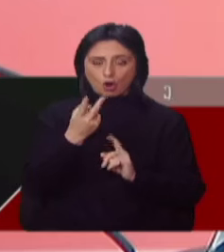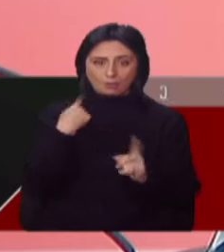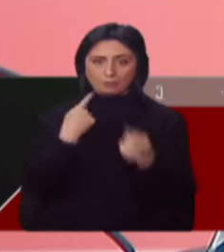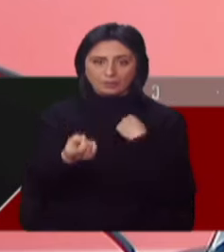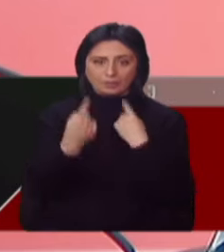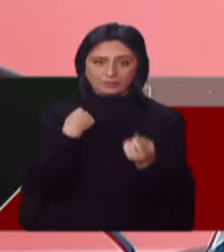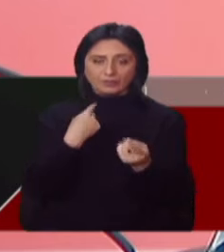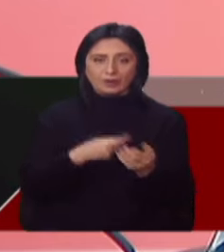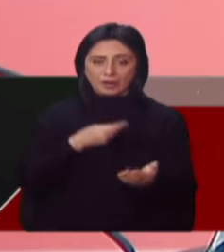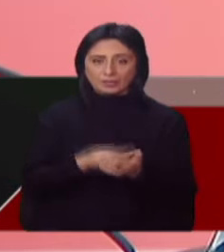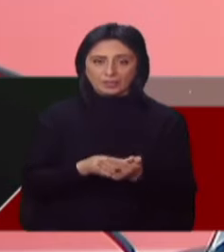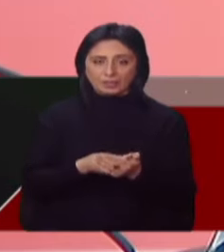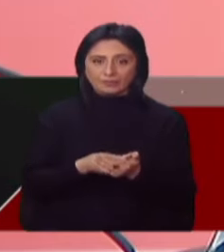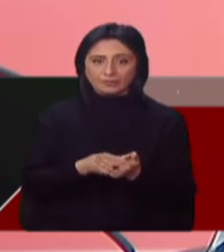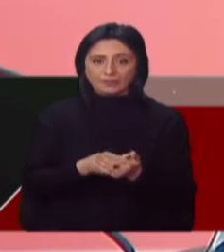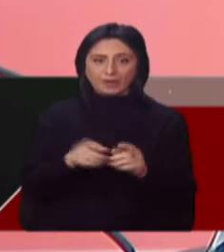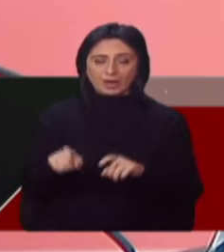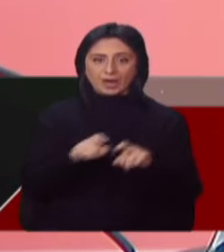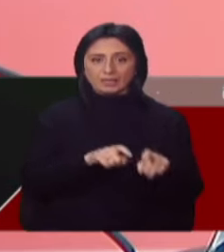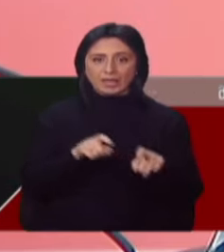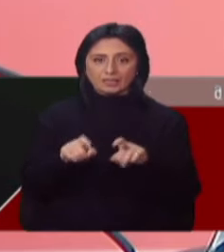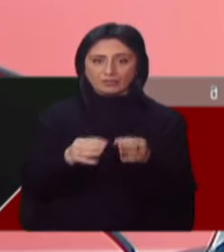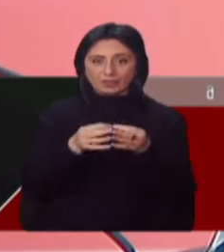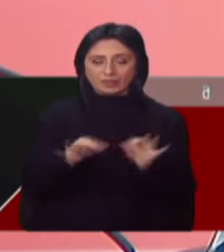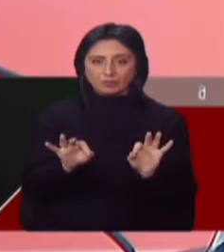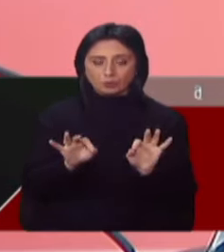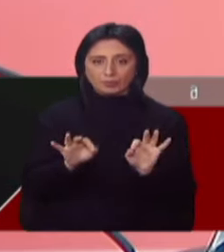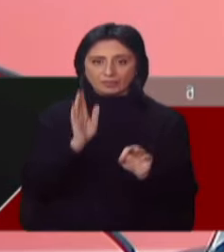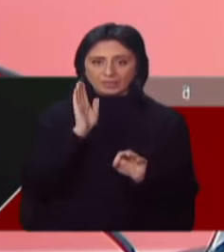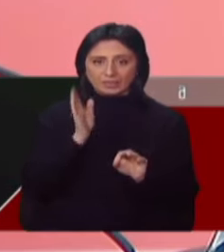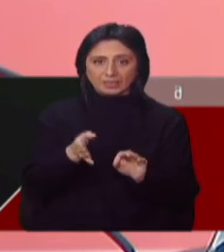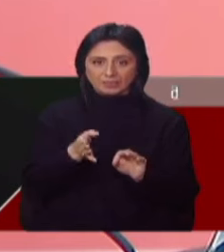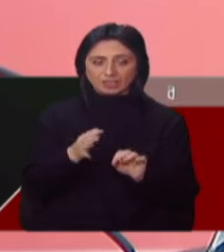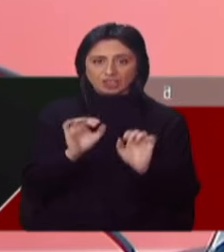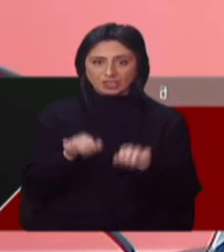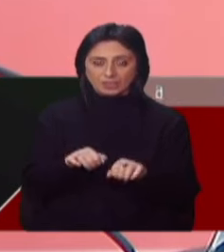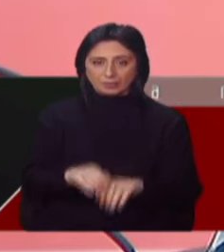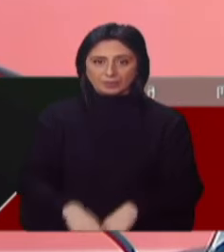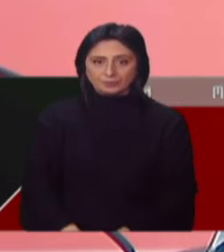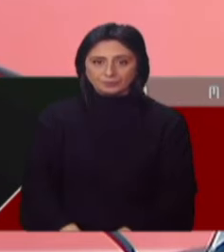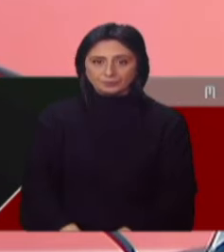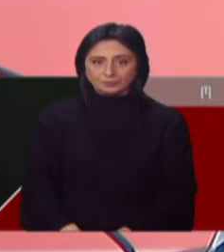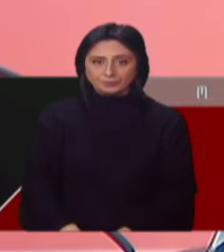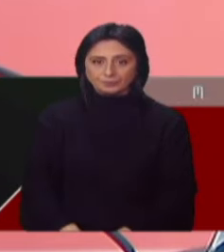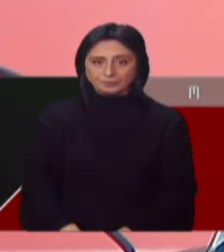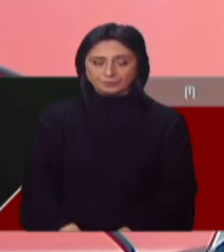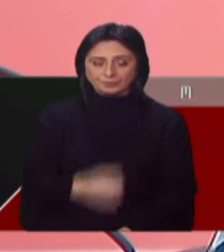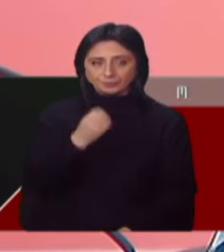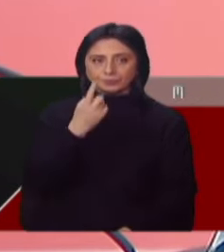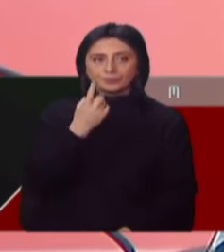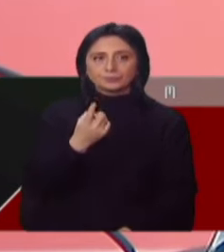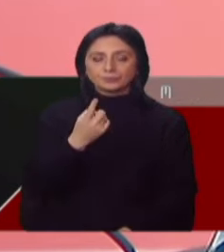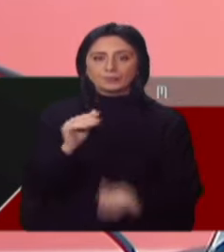მხრივად აღდგენილი და გადაადგილება თავისუფლად იქნება შესაძლებელი. კიდევ